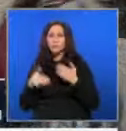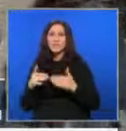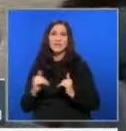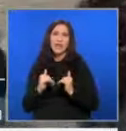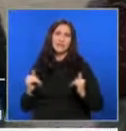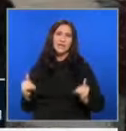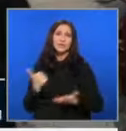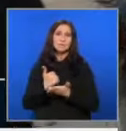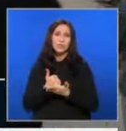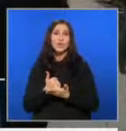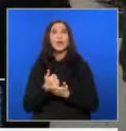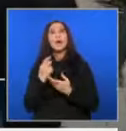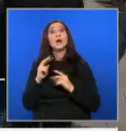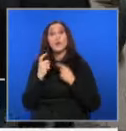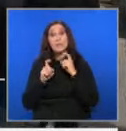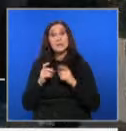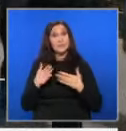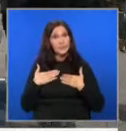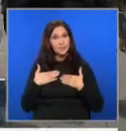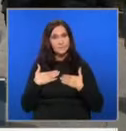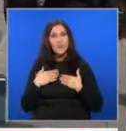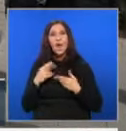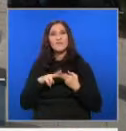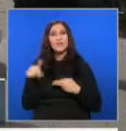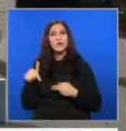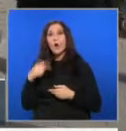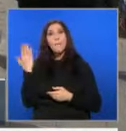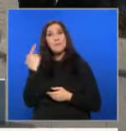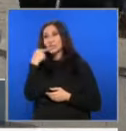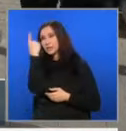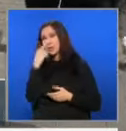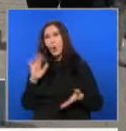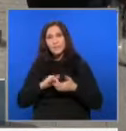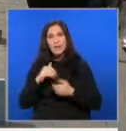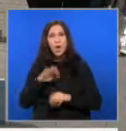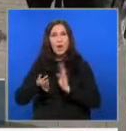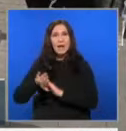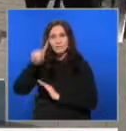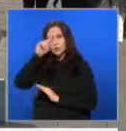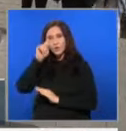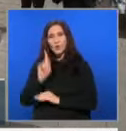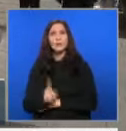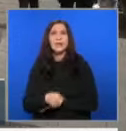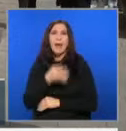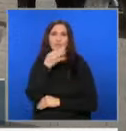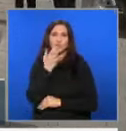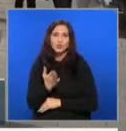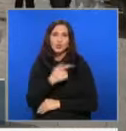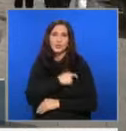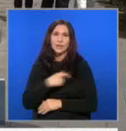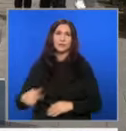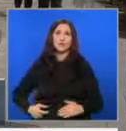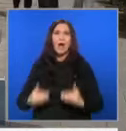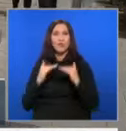нас. Ваня Григорова беше лицето на Обединеното ляво в София, което трябваше да се случи и на